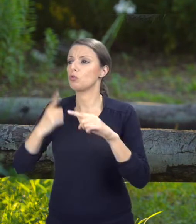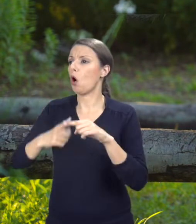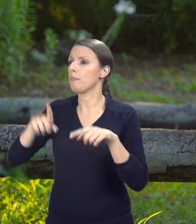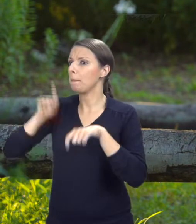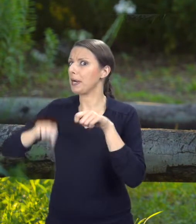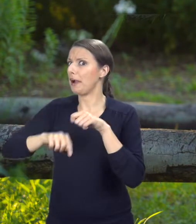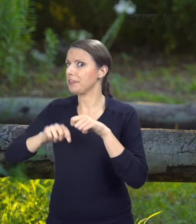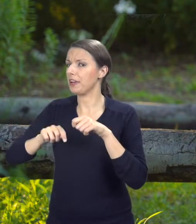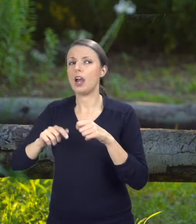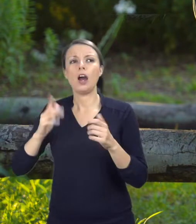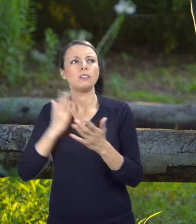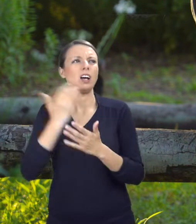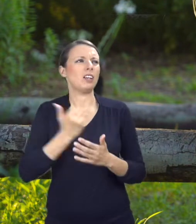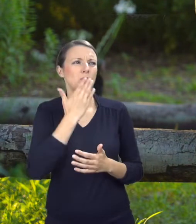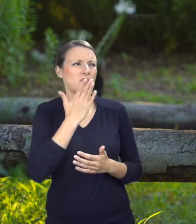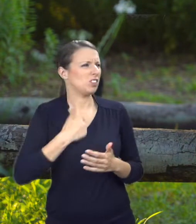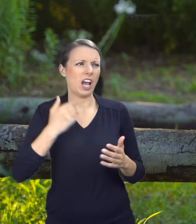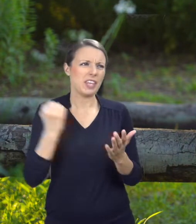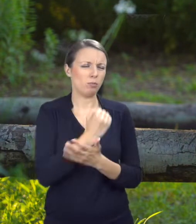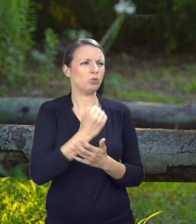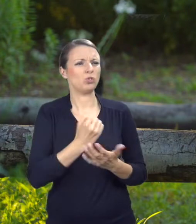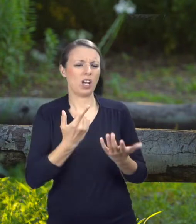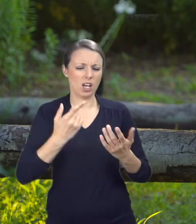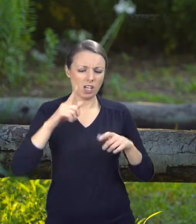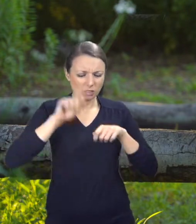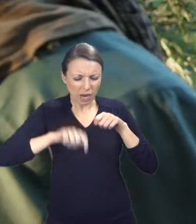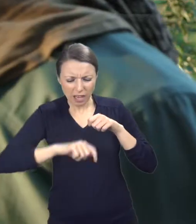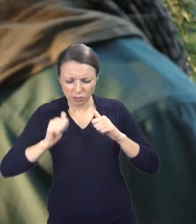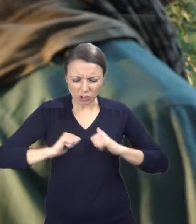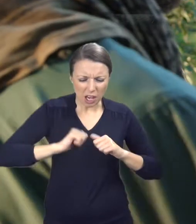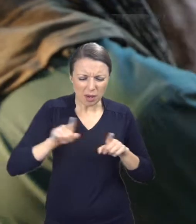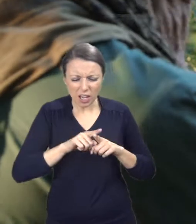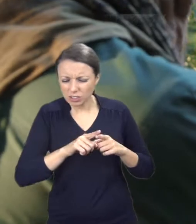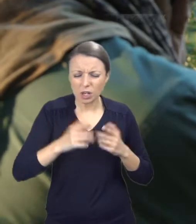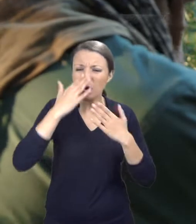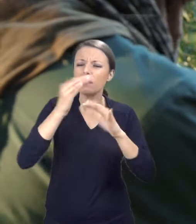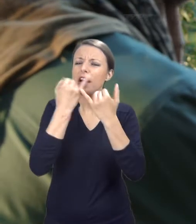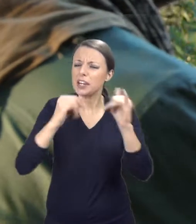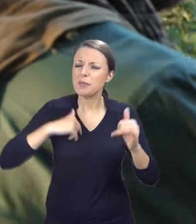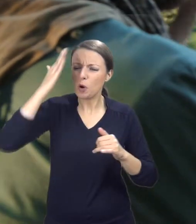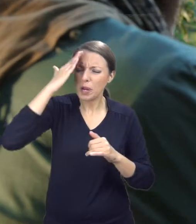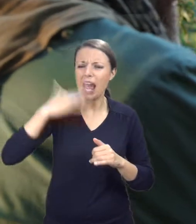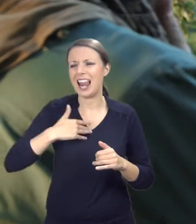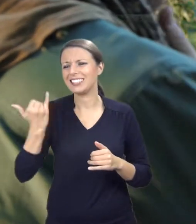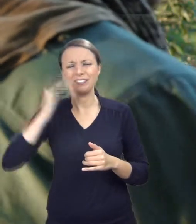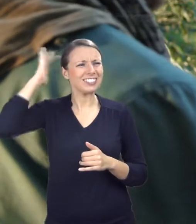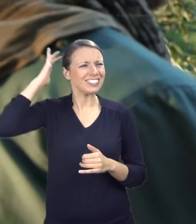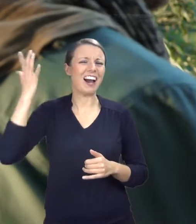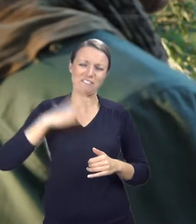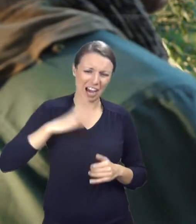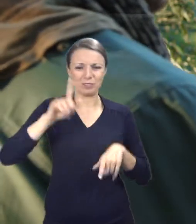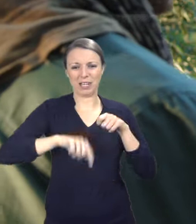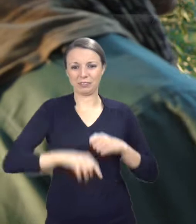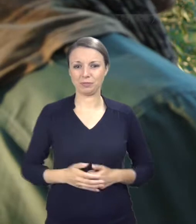niczego udowadniać, to jednak jest gdzieś tam z tyłu głowy coś takiego, a sprawdźmy się. Najpierw była sztuka przetrwania, a potem były podróże. Czy